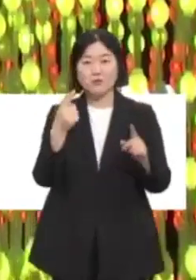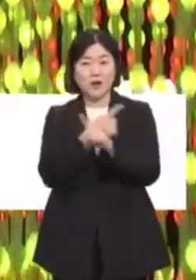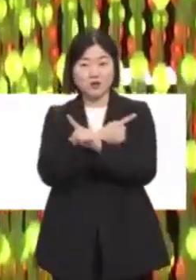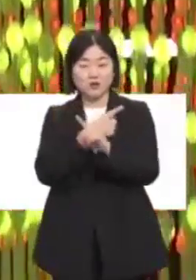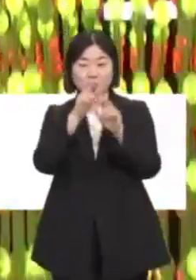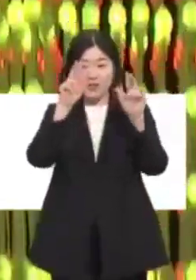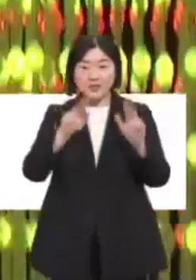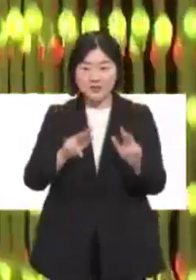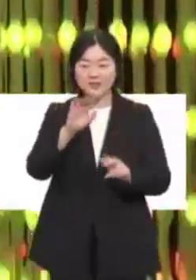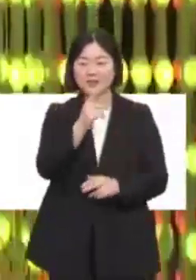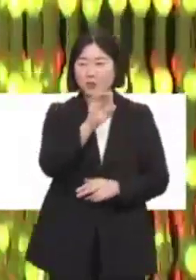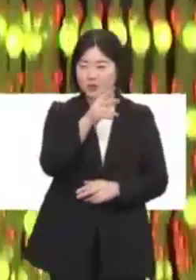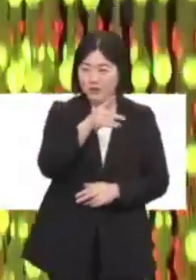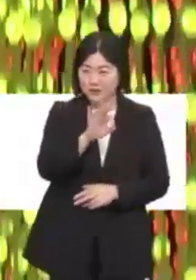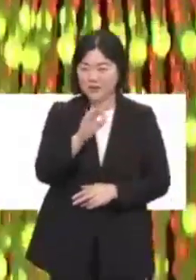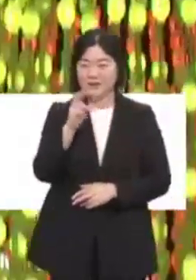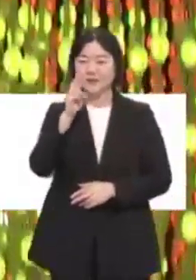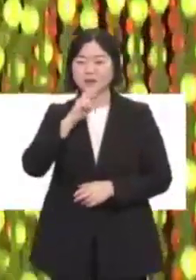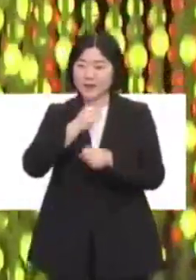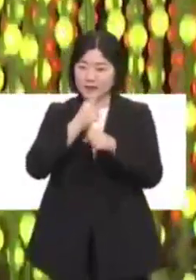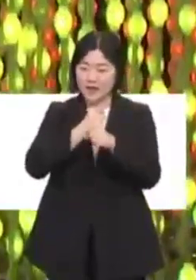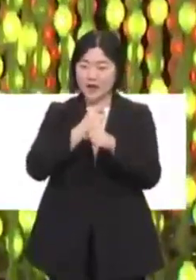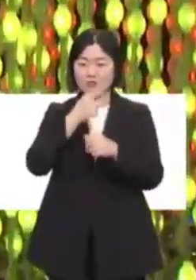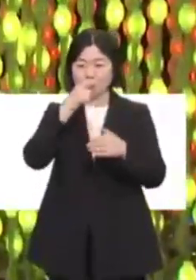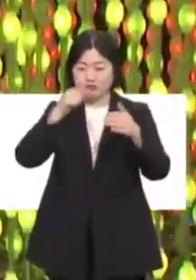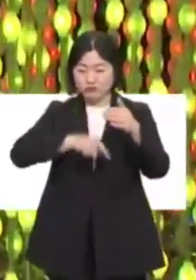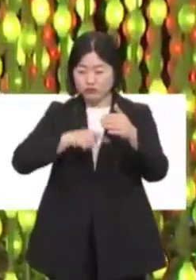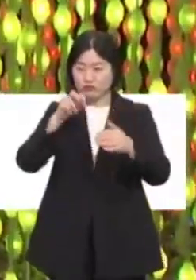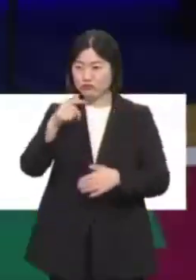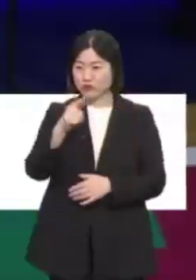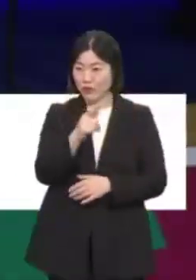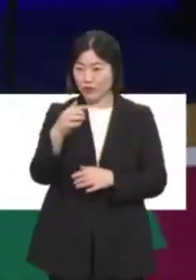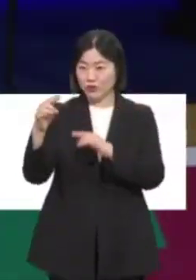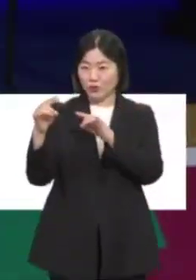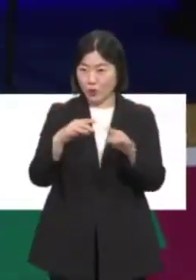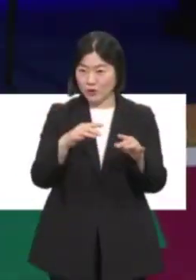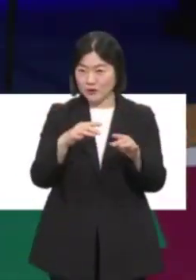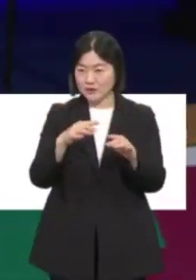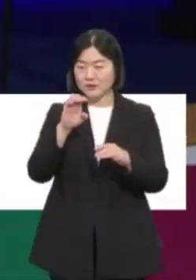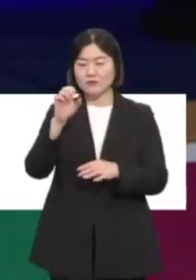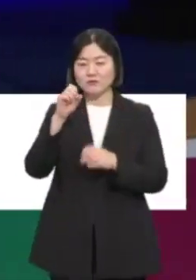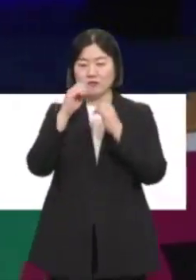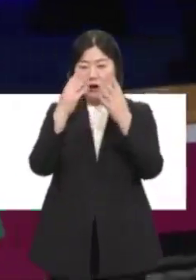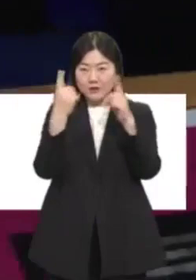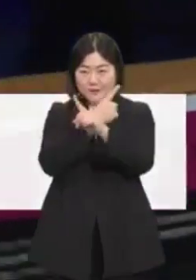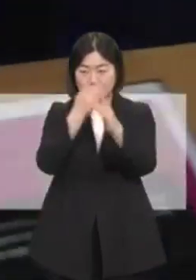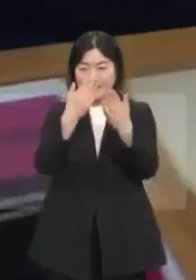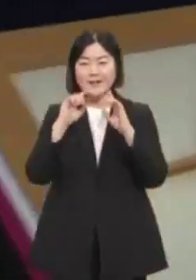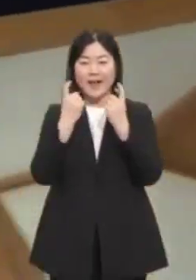전시에서는 인공지능과 음악 창작, 수중 무선광 통신뿐 아니라 CES에서